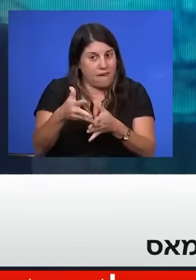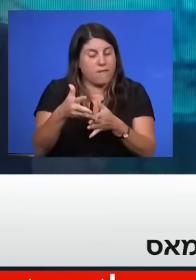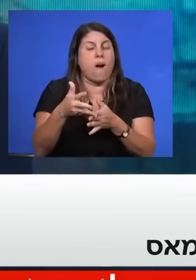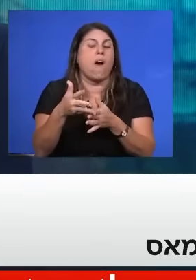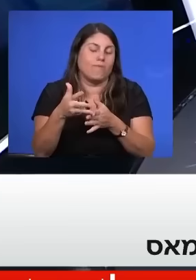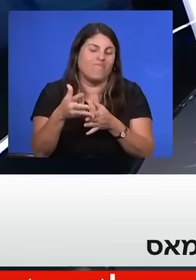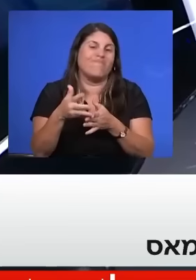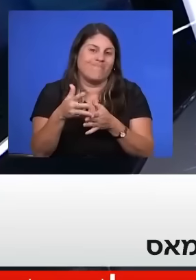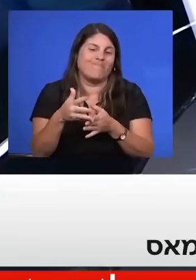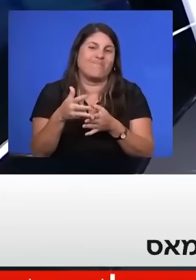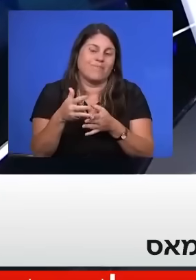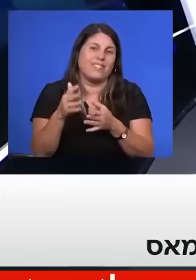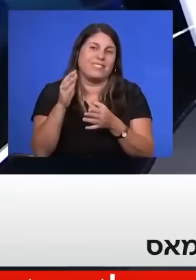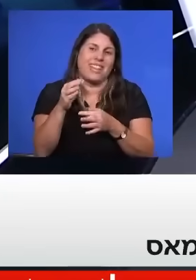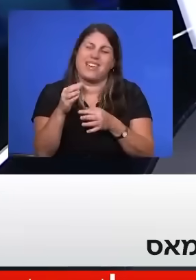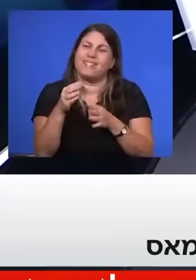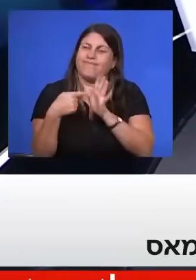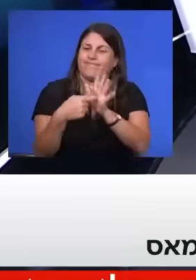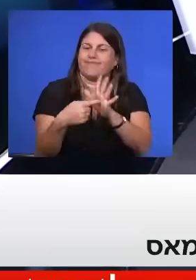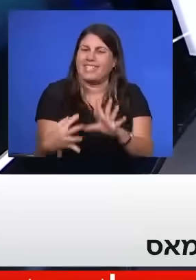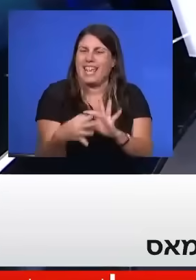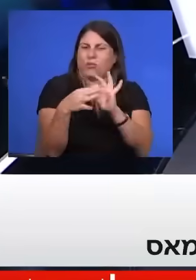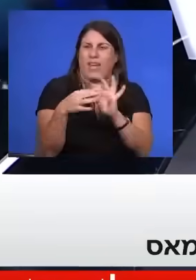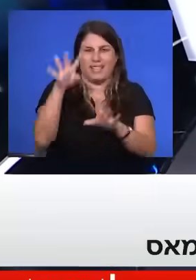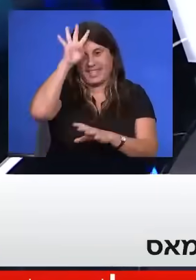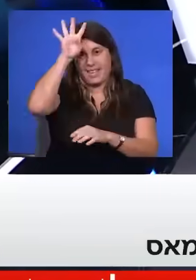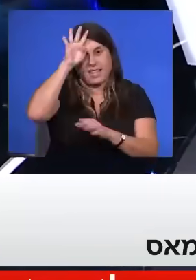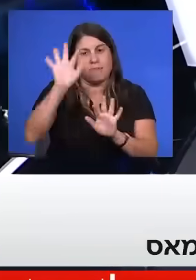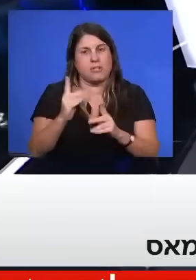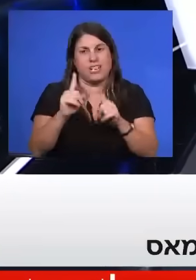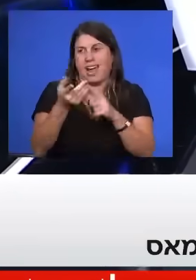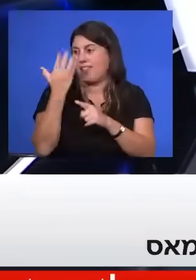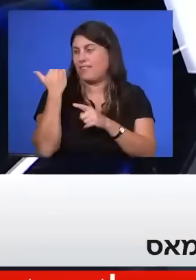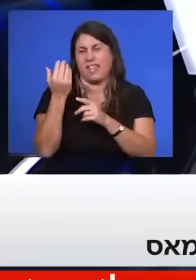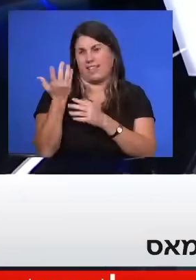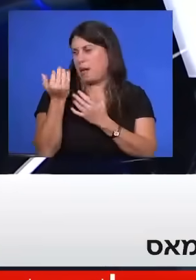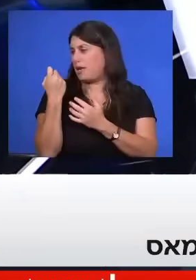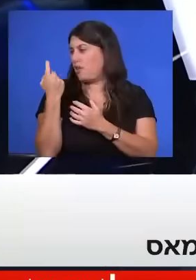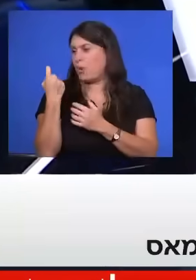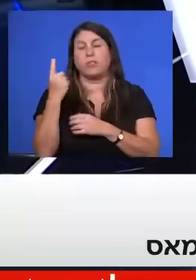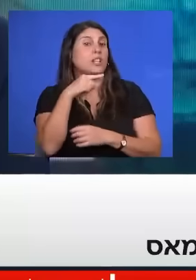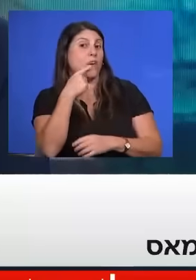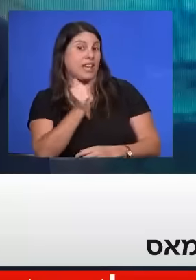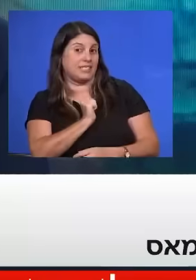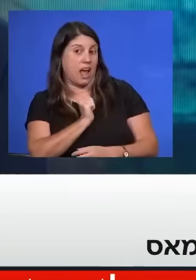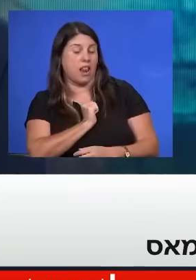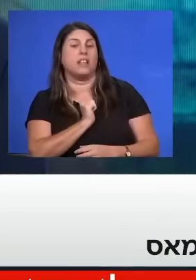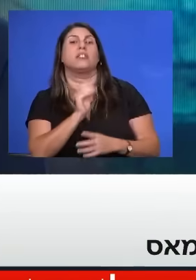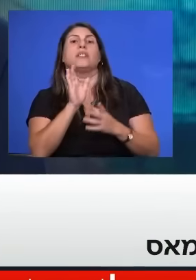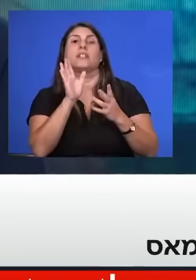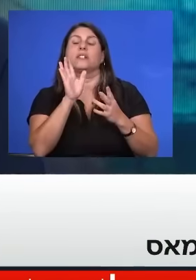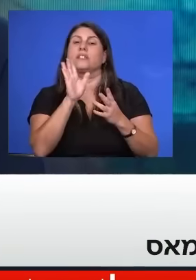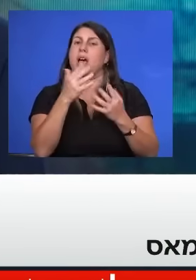מעדכנת הקשר האיראני למה שהיה פה לפני כמה שבועות. דובר צהל, צריך לומר, גם עולה היום מדרגה בכל הקשור